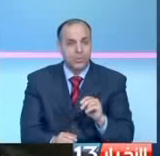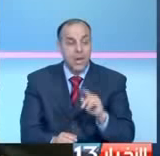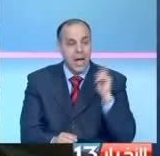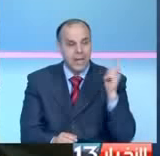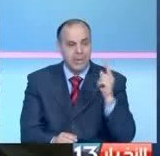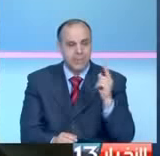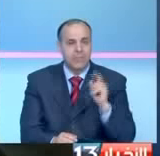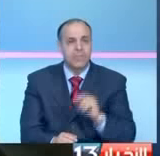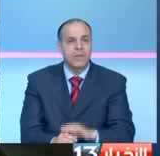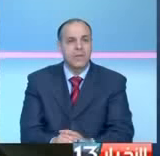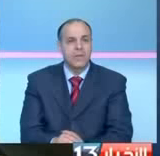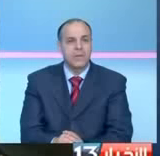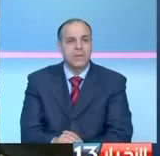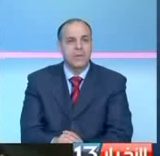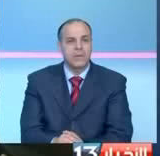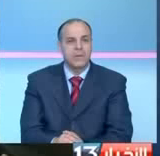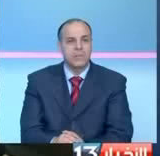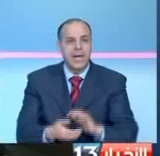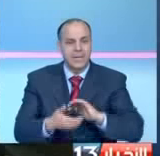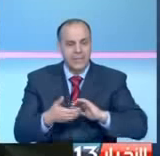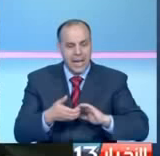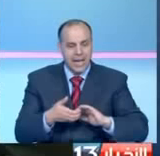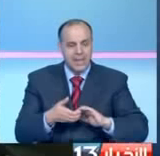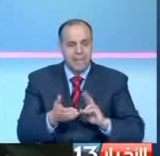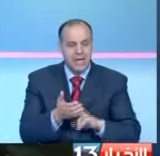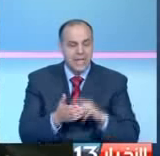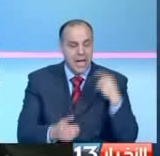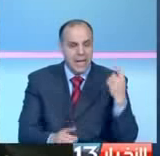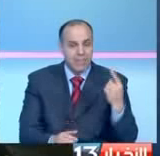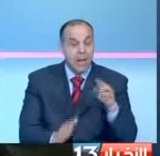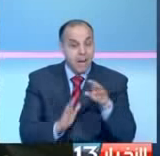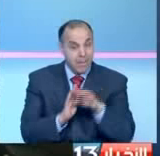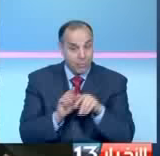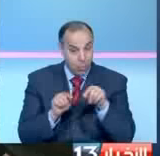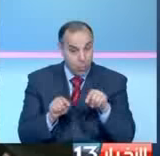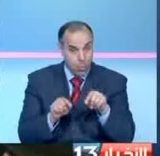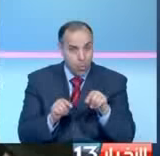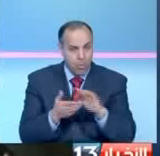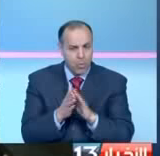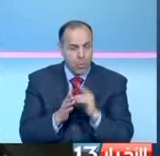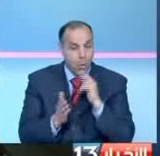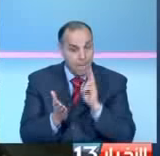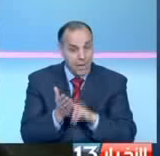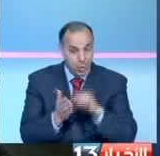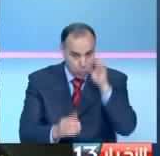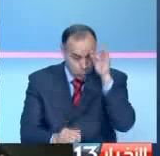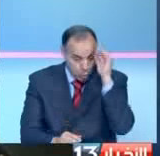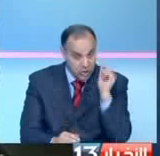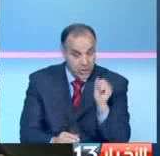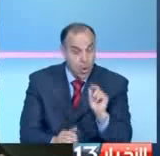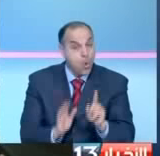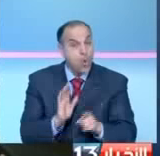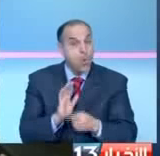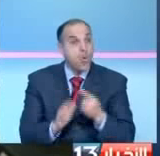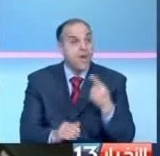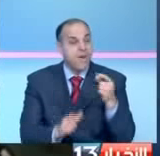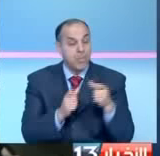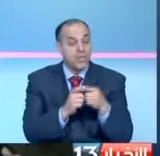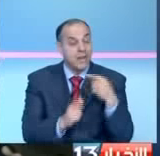العالمي، البريد الاتحاد البريد العالمي. والمنظومات هذه اليوم الحمد لله مع البريد التونسي هو كان من أول